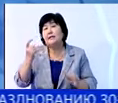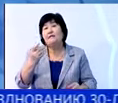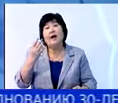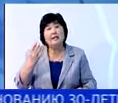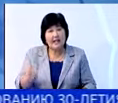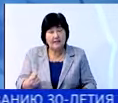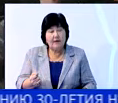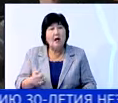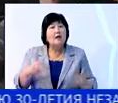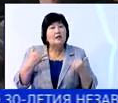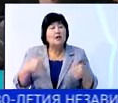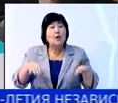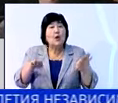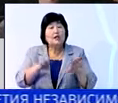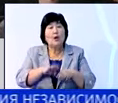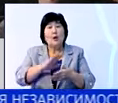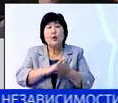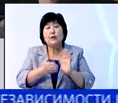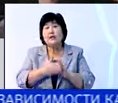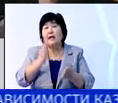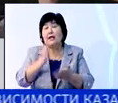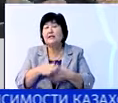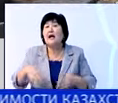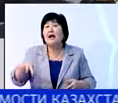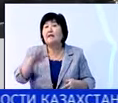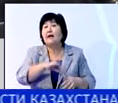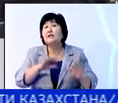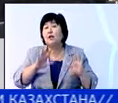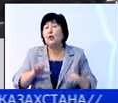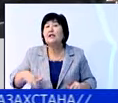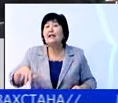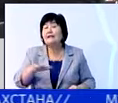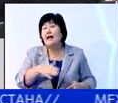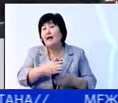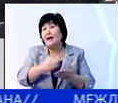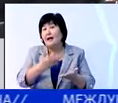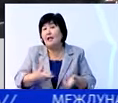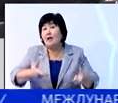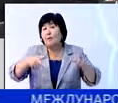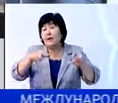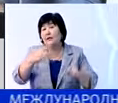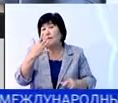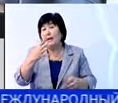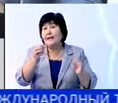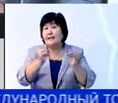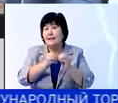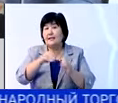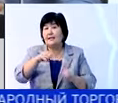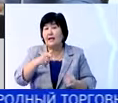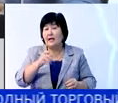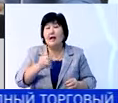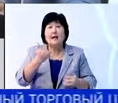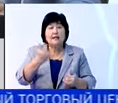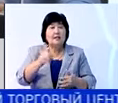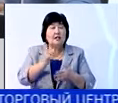хозяйства. На сегодня такая ситуация складывается во всех регионах страны. Хлеб подорожал на 5-10 тенге.